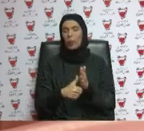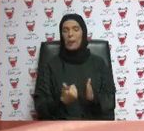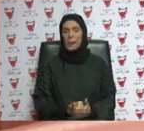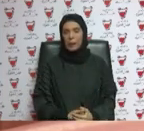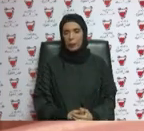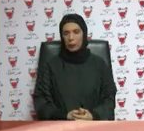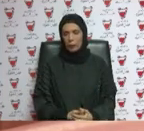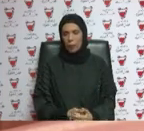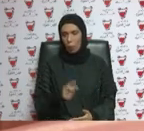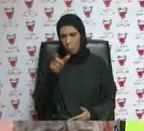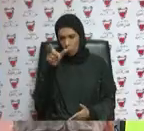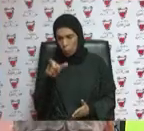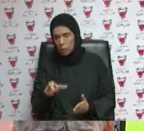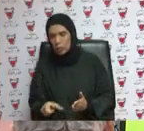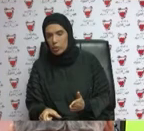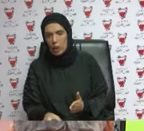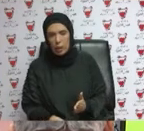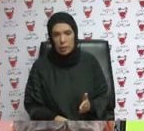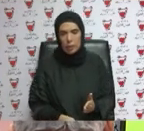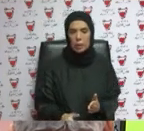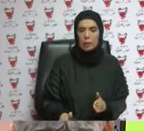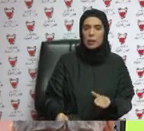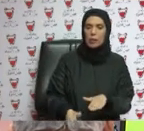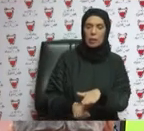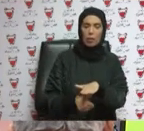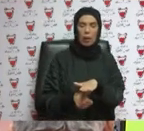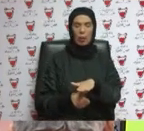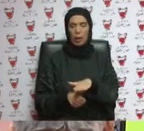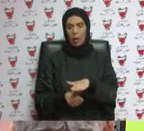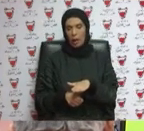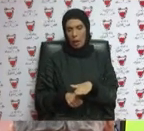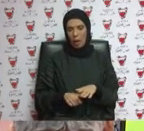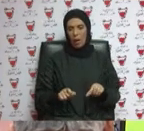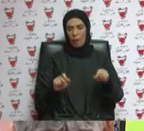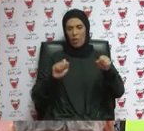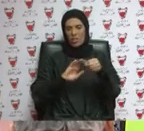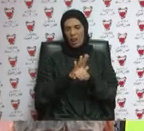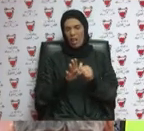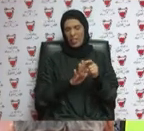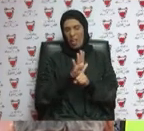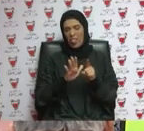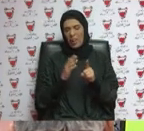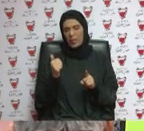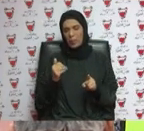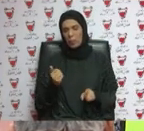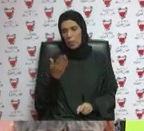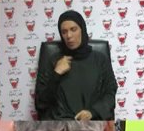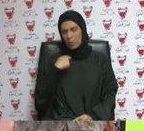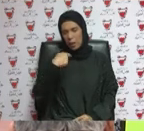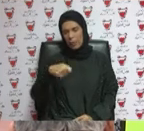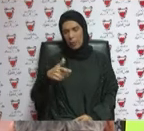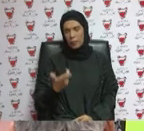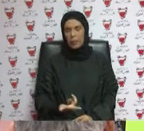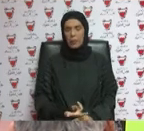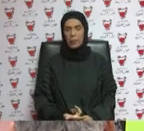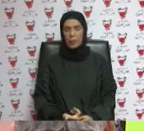احتمال يكون فعلا هذا الوباء أثر على وضعه الاقتصادي بحيث أنه يعجز عن هاي السداد،